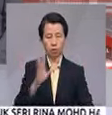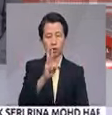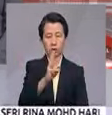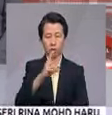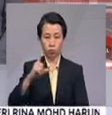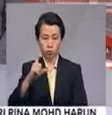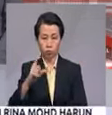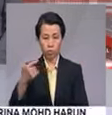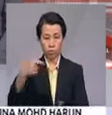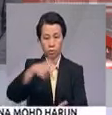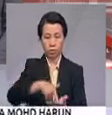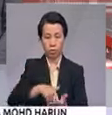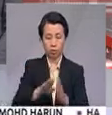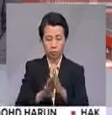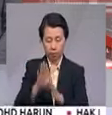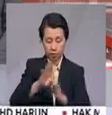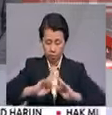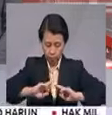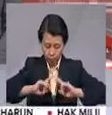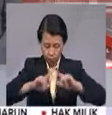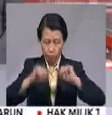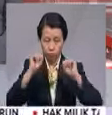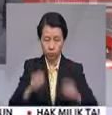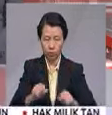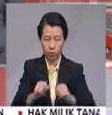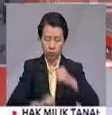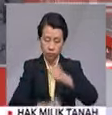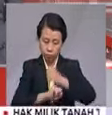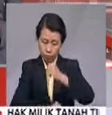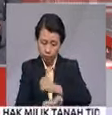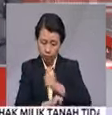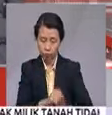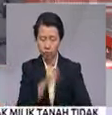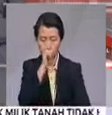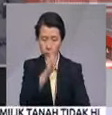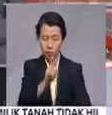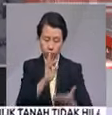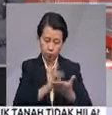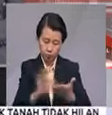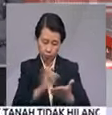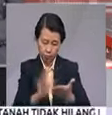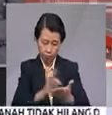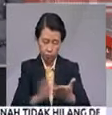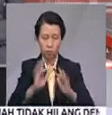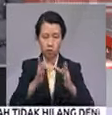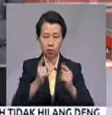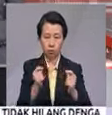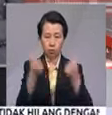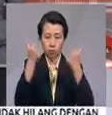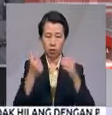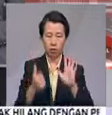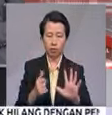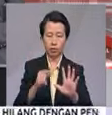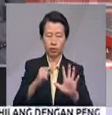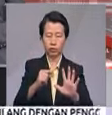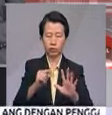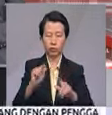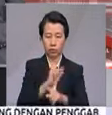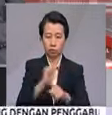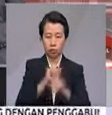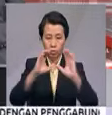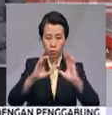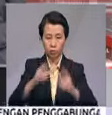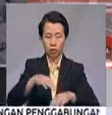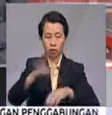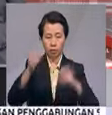bulan lagi. Pembangunannya bagi mempertingkat kemampuan infrastruktur bagi memastikan jaringan internet termaju 5G digunakan secara